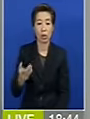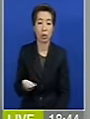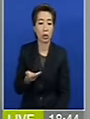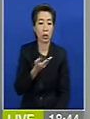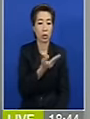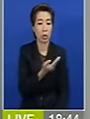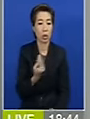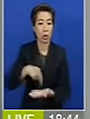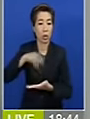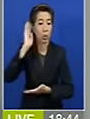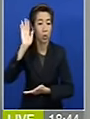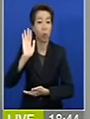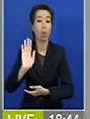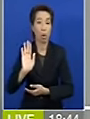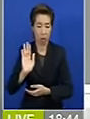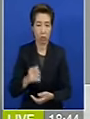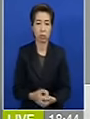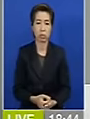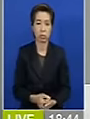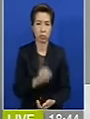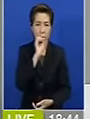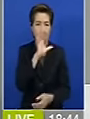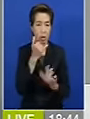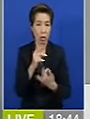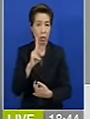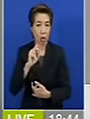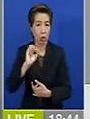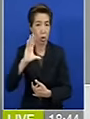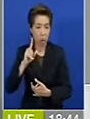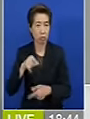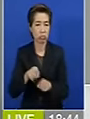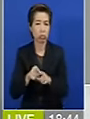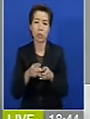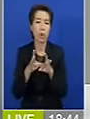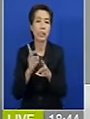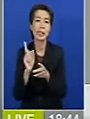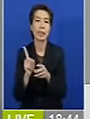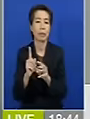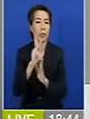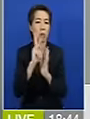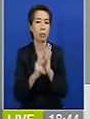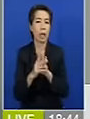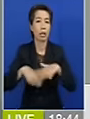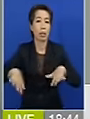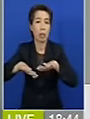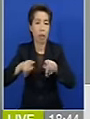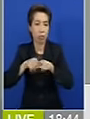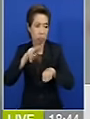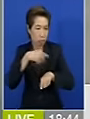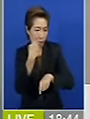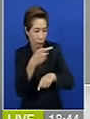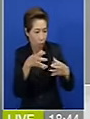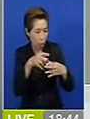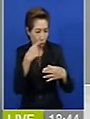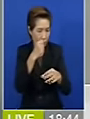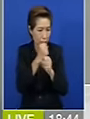งาทองทีมโฆษกของคณะรักษาความสงบแห่งชาติบอกว่าคสชยังคงใช้มาตรการเดิมและกฎหมายปกติดำเนินการกับกลุ่มคน